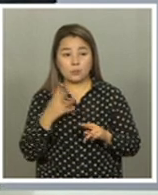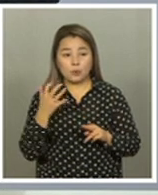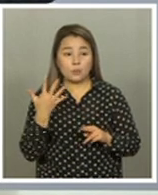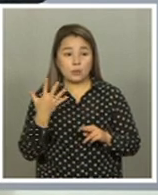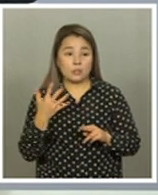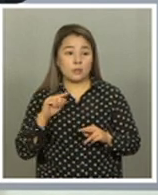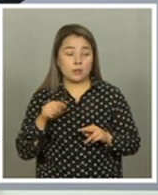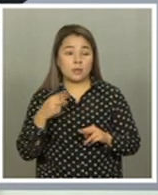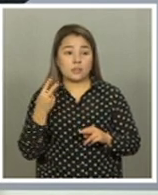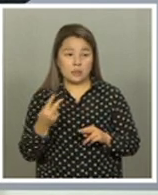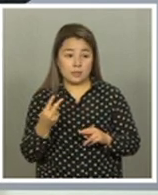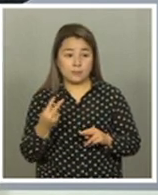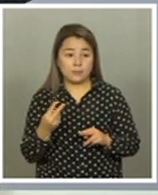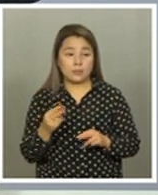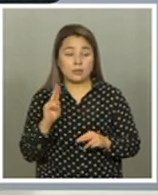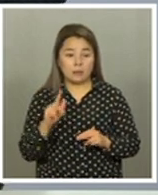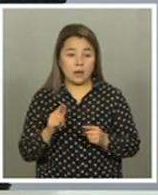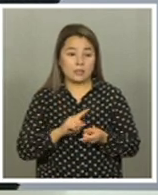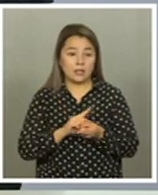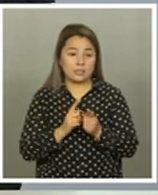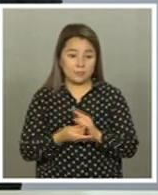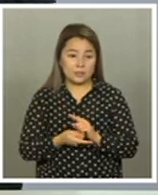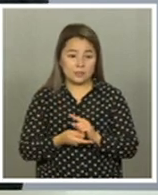505,2 граммды килограммға